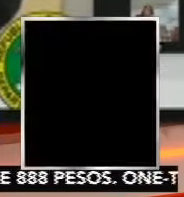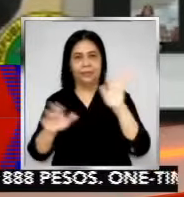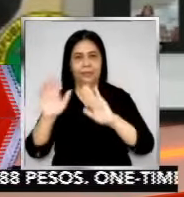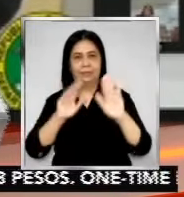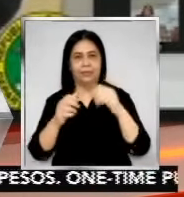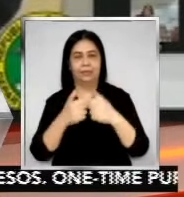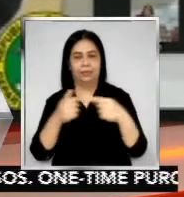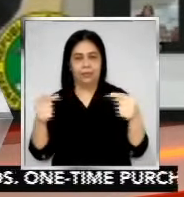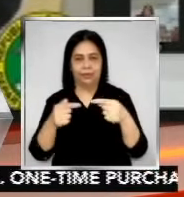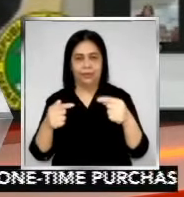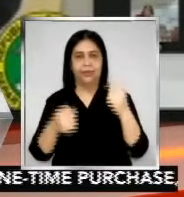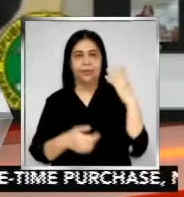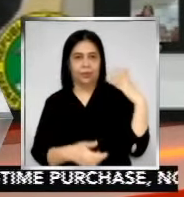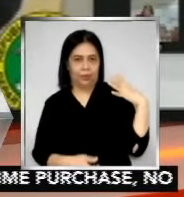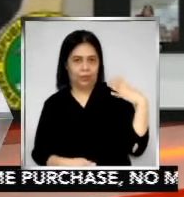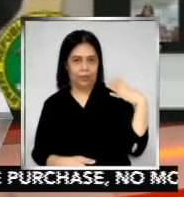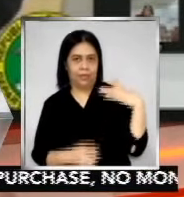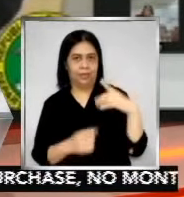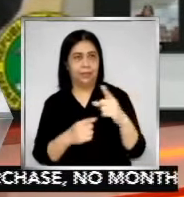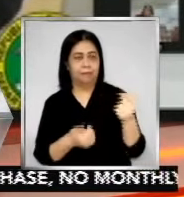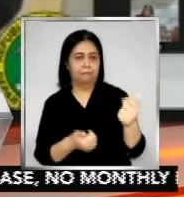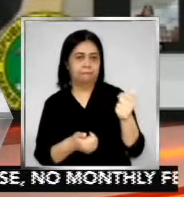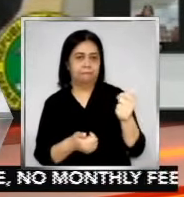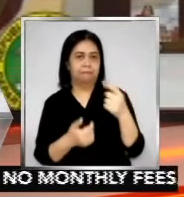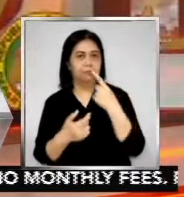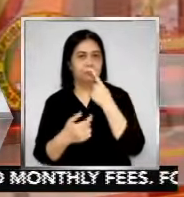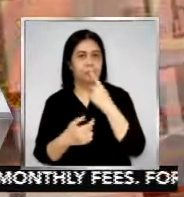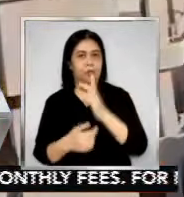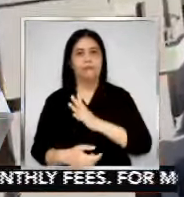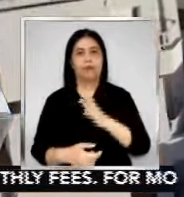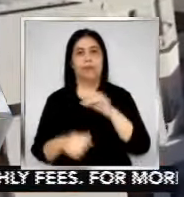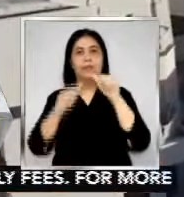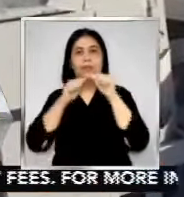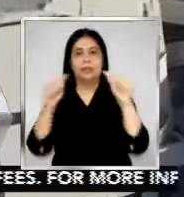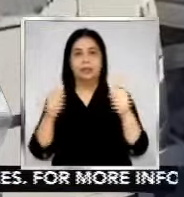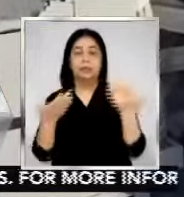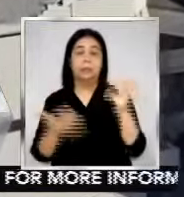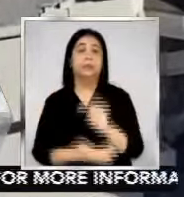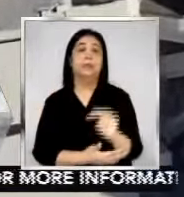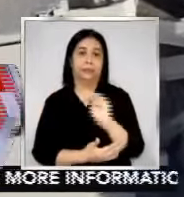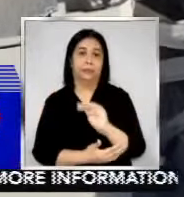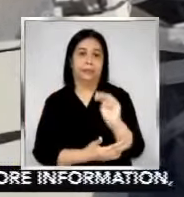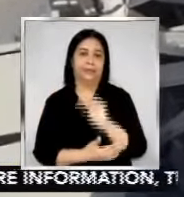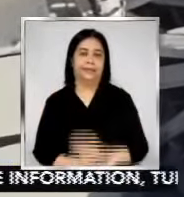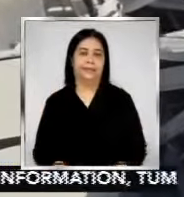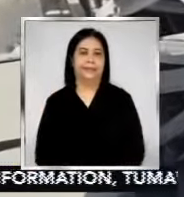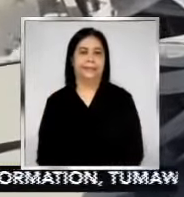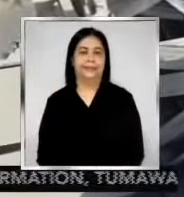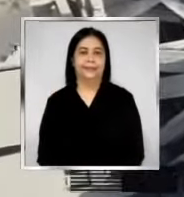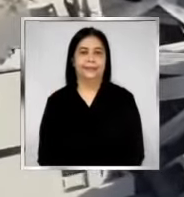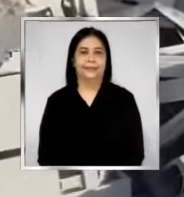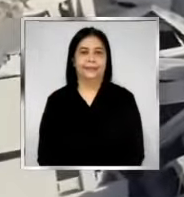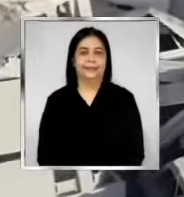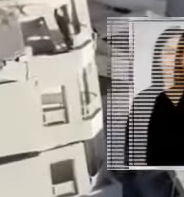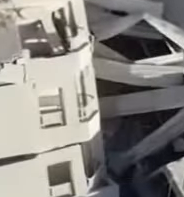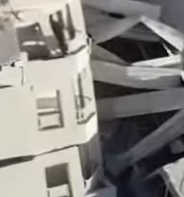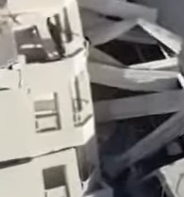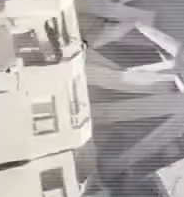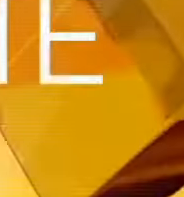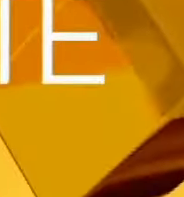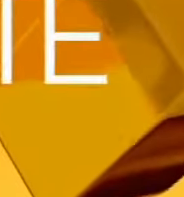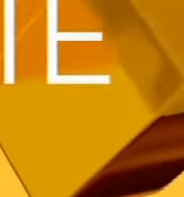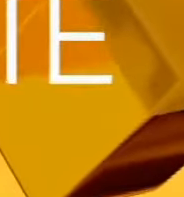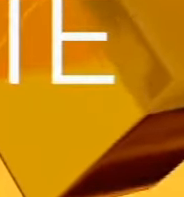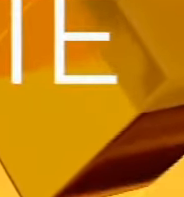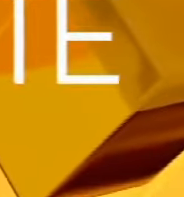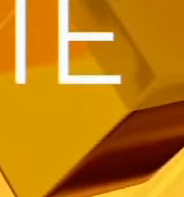natin yung kanyang formal na anunsyo probably on Monday. Rida Reyes, Nakatutok, 24 Oras.